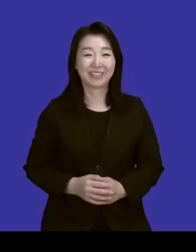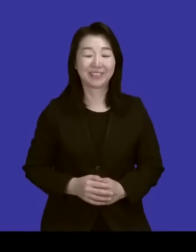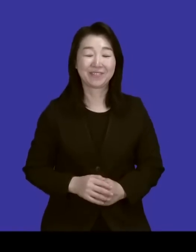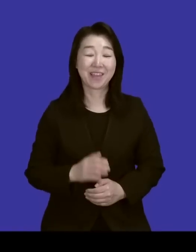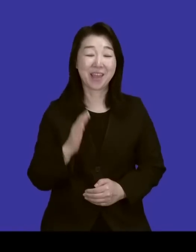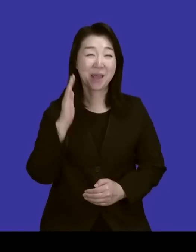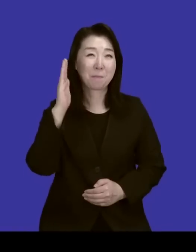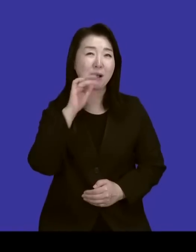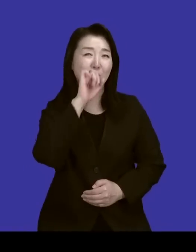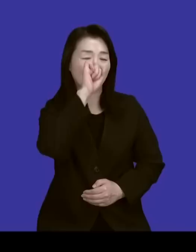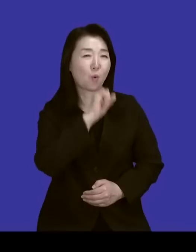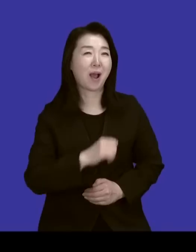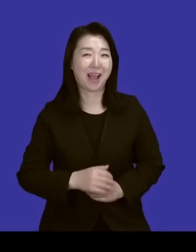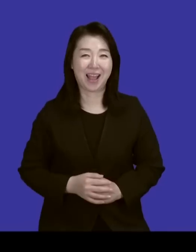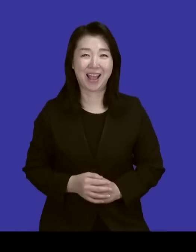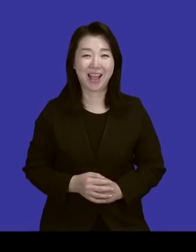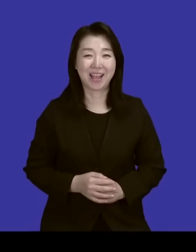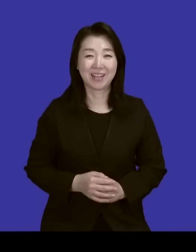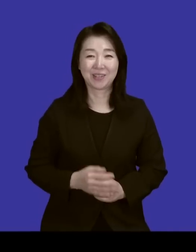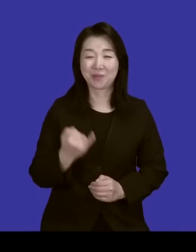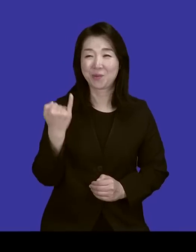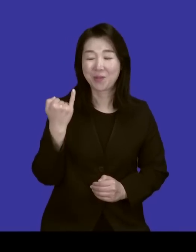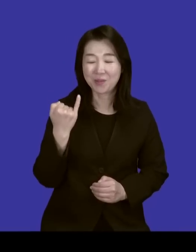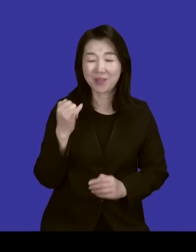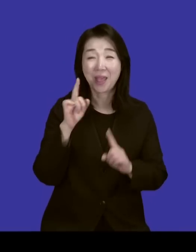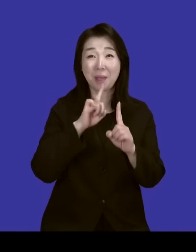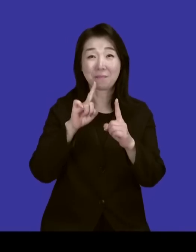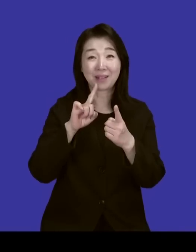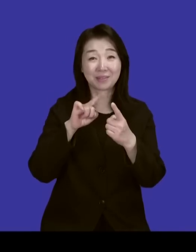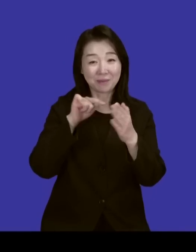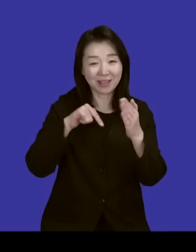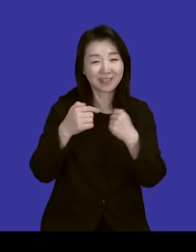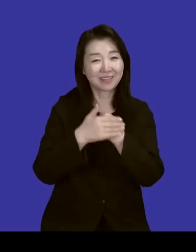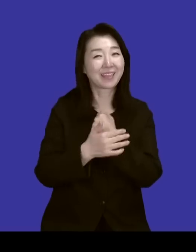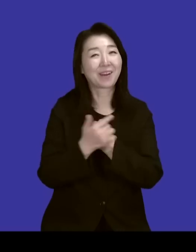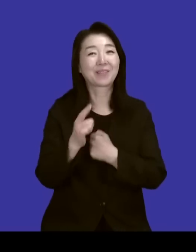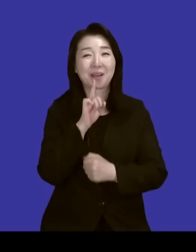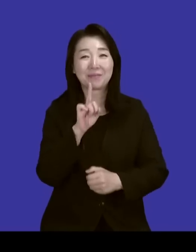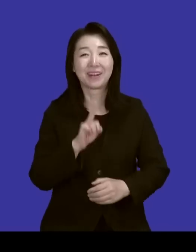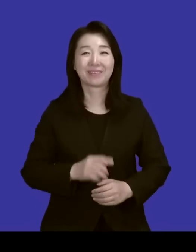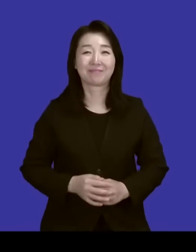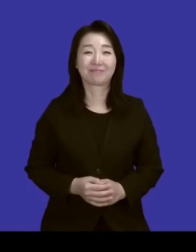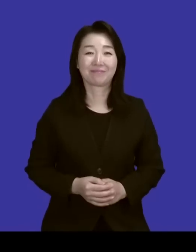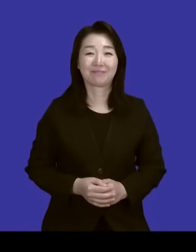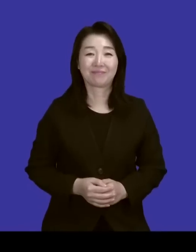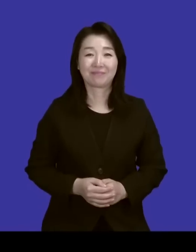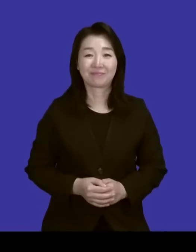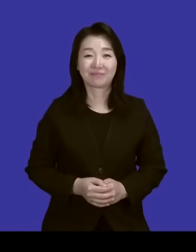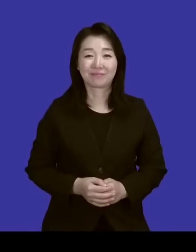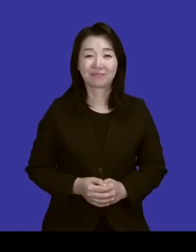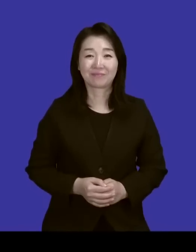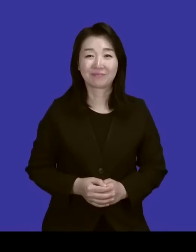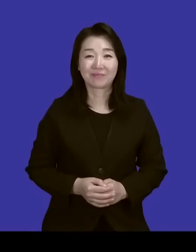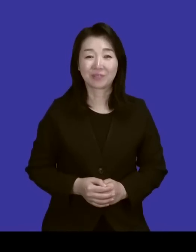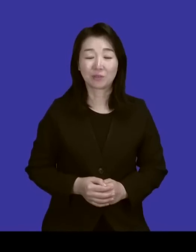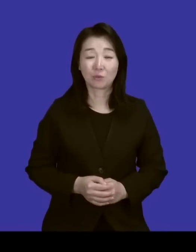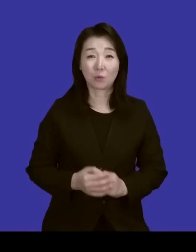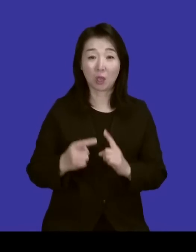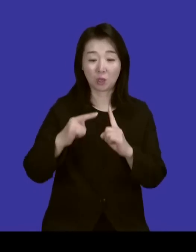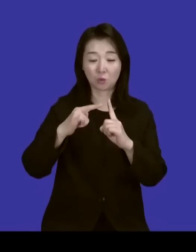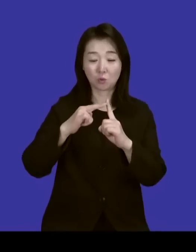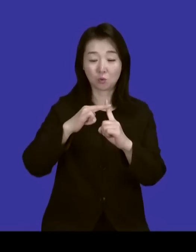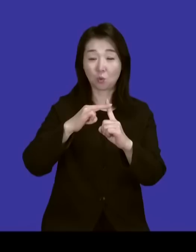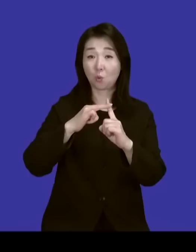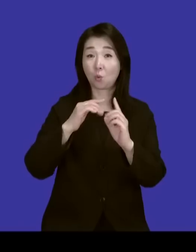워낙 좋으시고 아까 연일 자매도 말씀 때문에 은혜를 많이 받았다고 했는데 저는 오늘 보니까 우리가 늘 익숙한 교회 문화